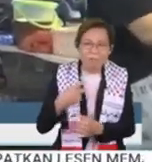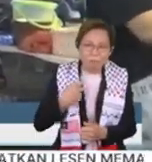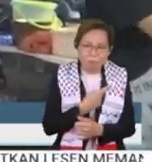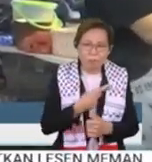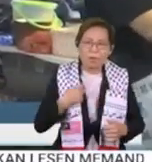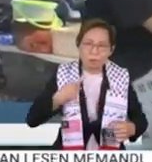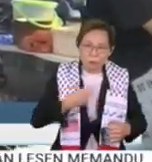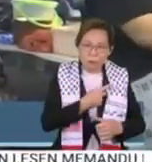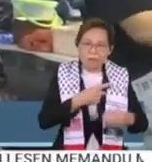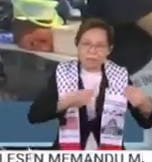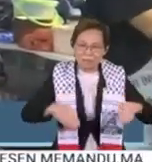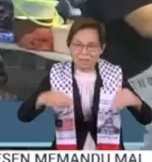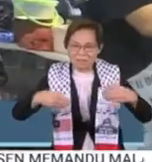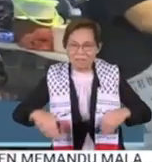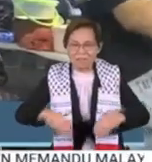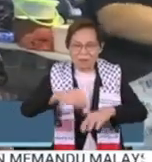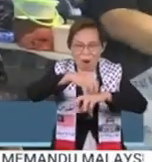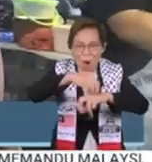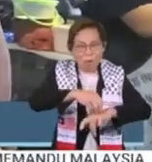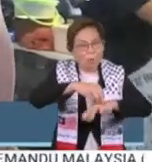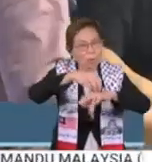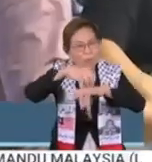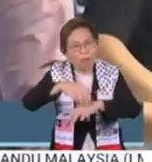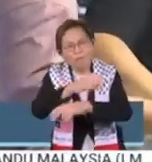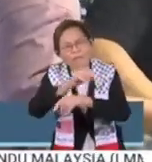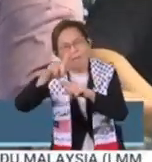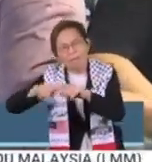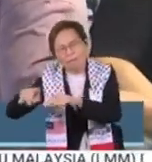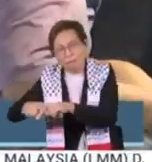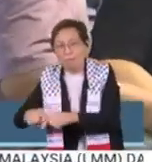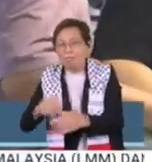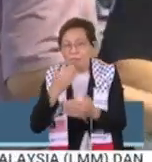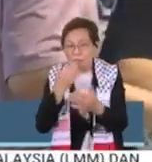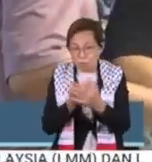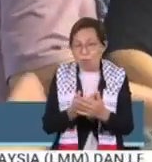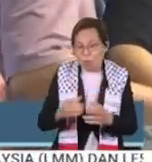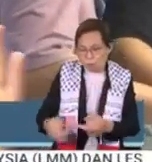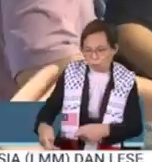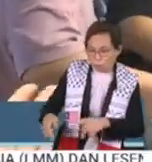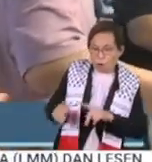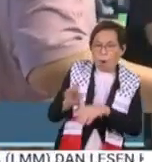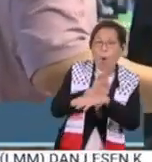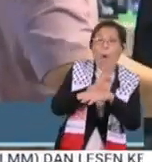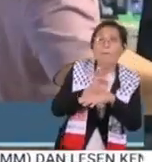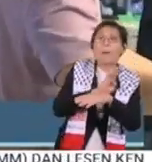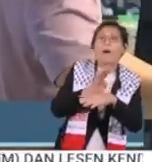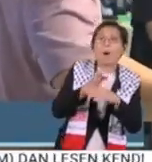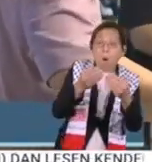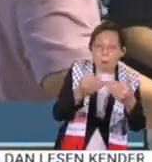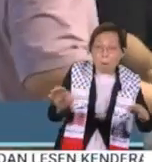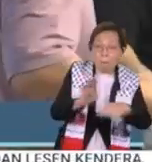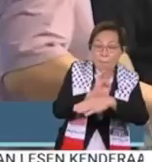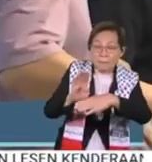sell octopus and a lot of stuff. It's a very good opportunity open here as a business